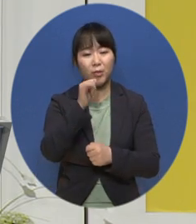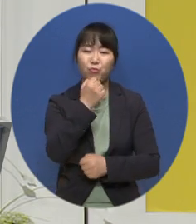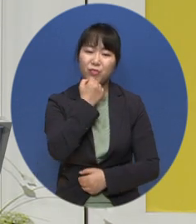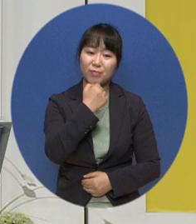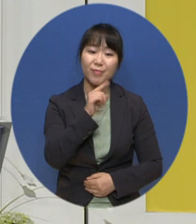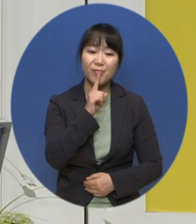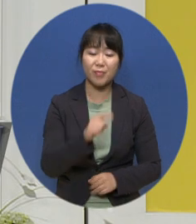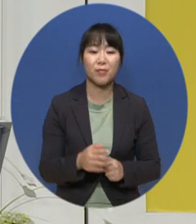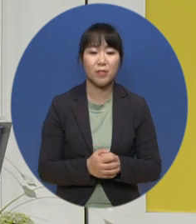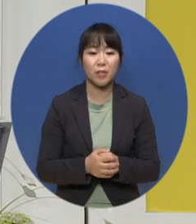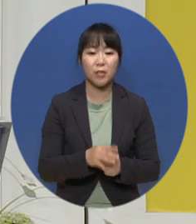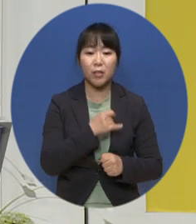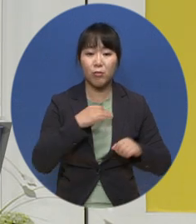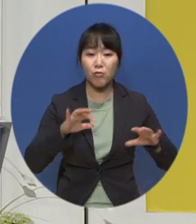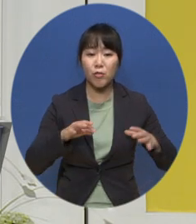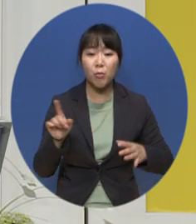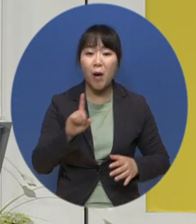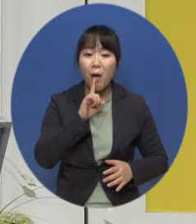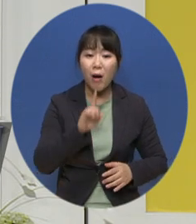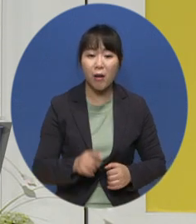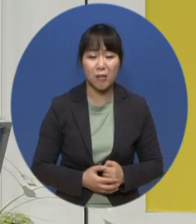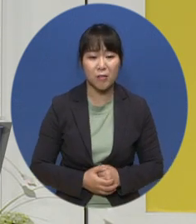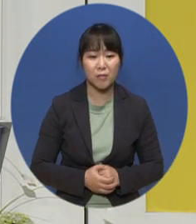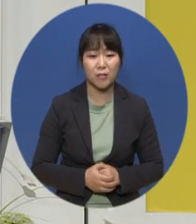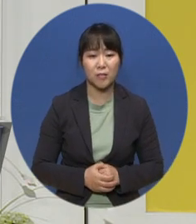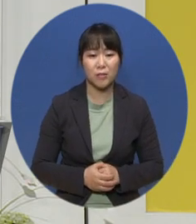했어요 중국에서 뭐 갑니까